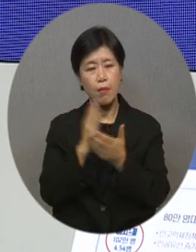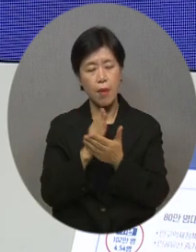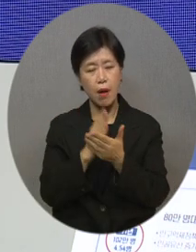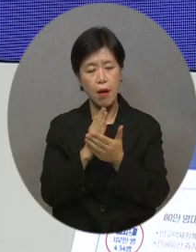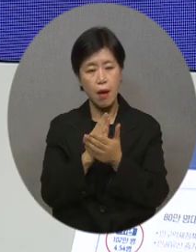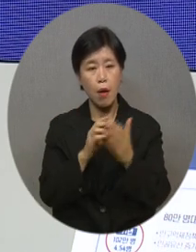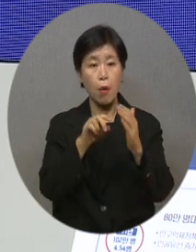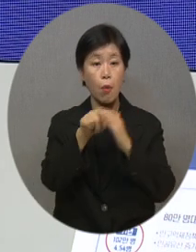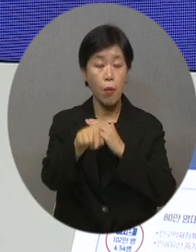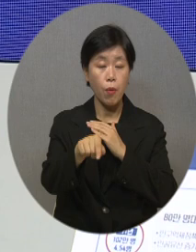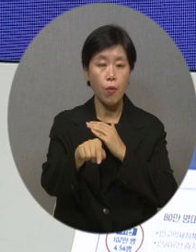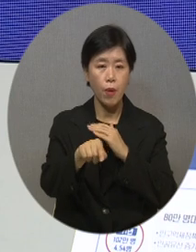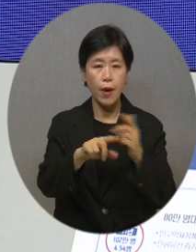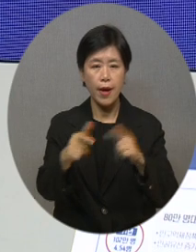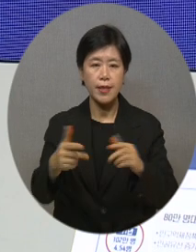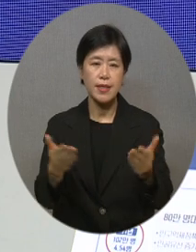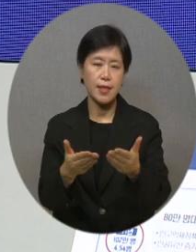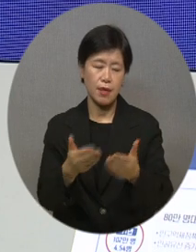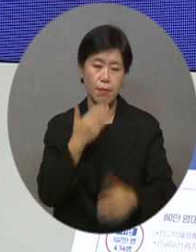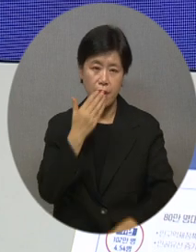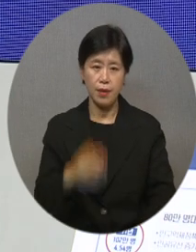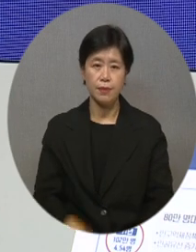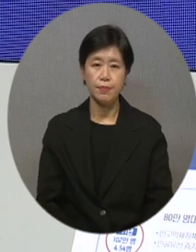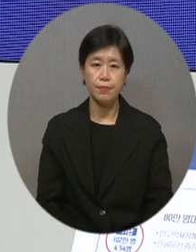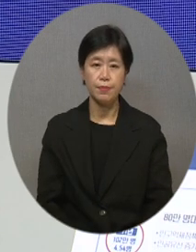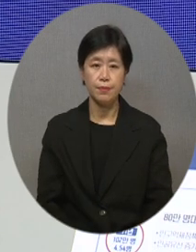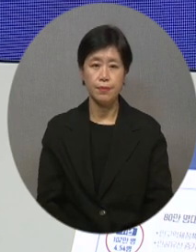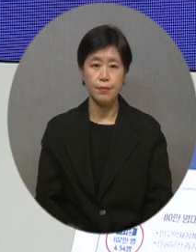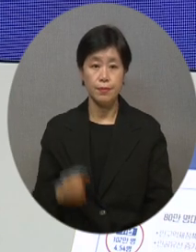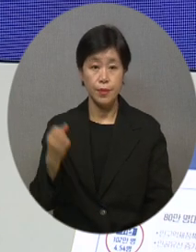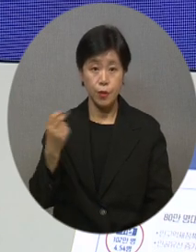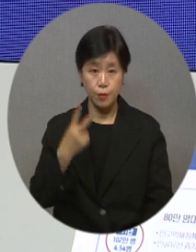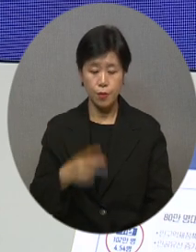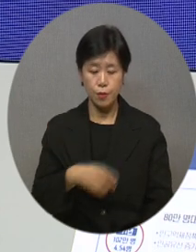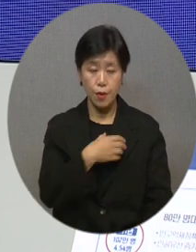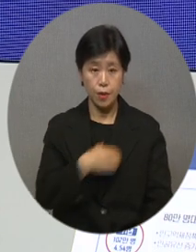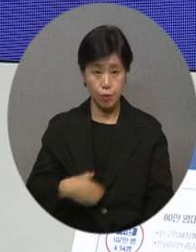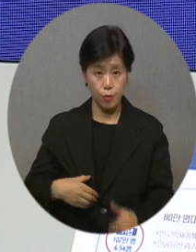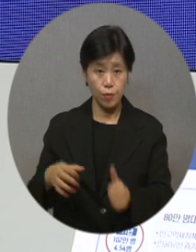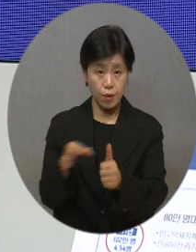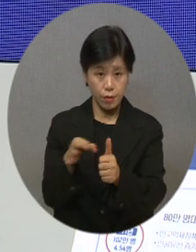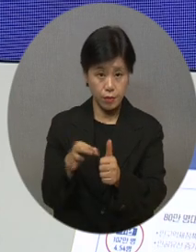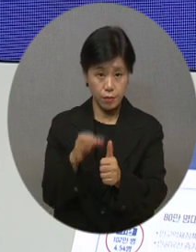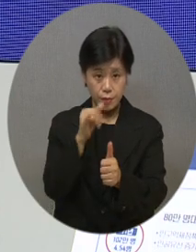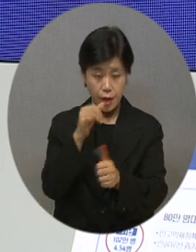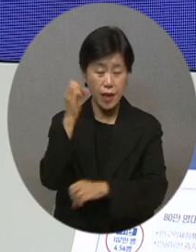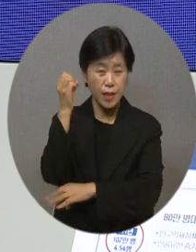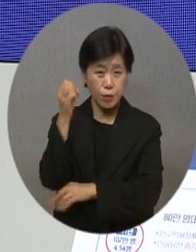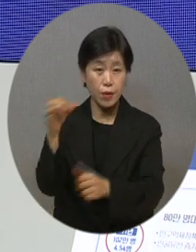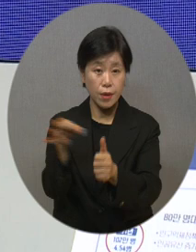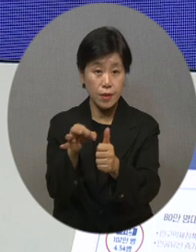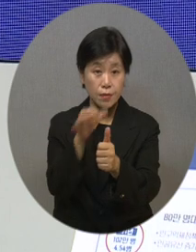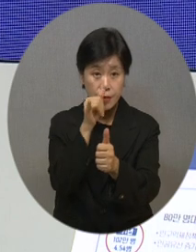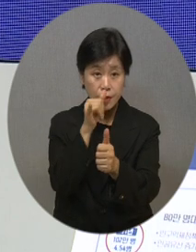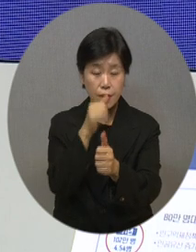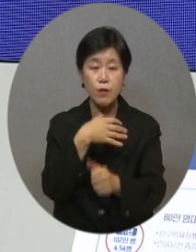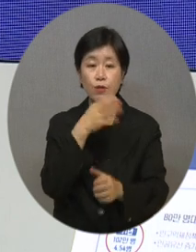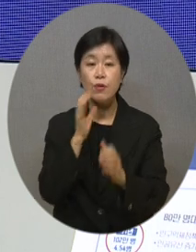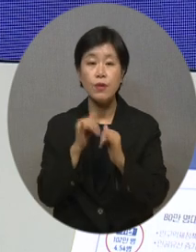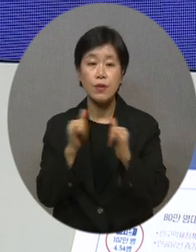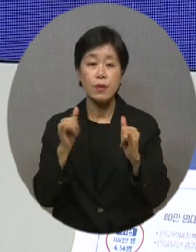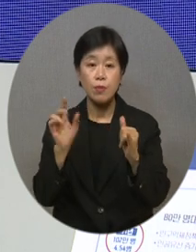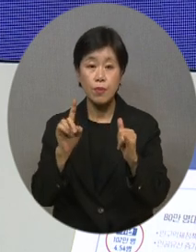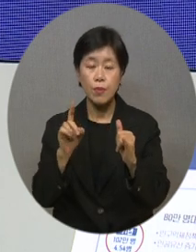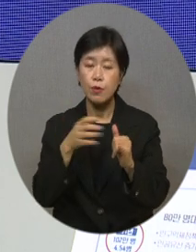많이 개발하게 될 것 같고요. 또 하나는 그 지금 기초연금이 있으시잖아요. 기초연금은 노인 어르신들의